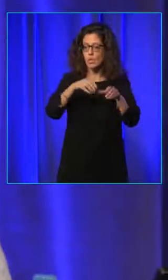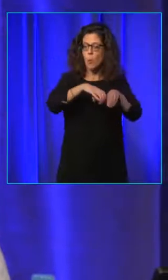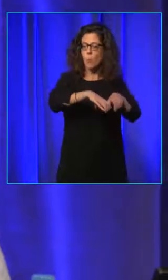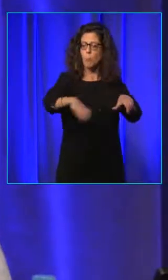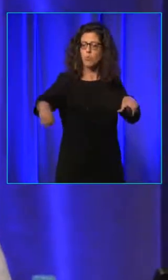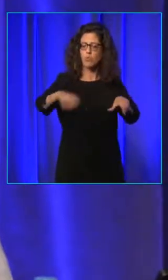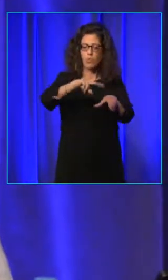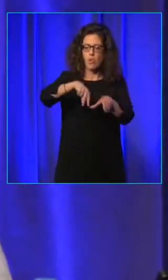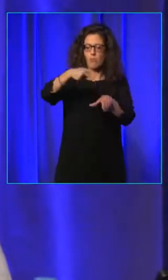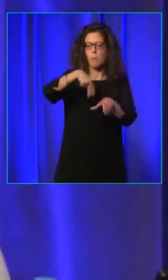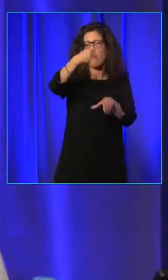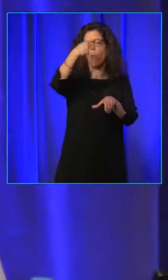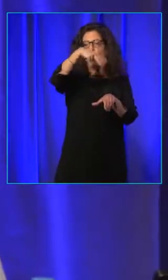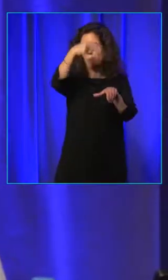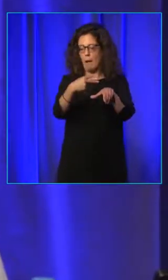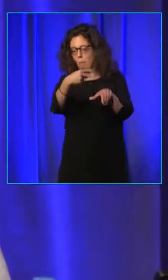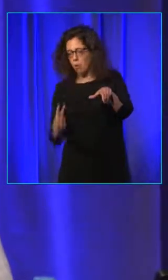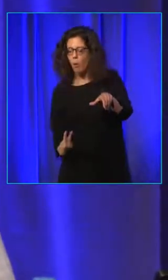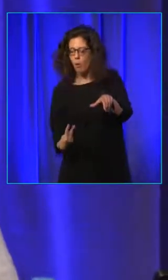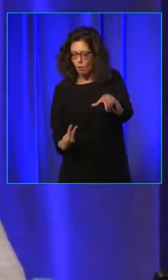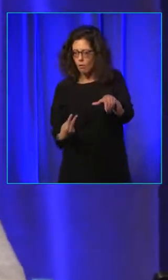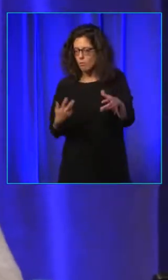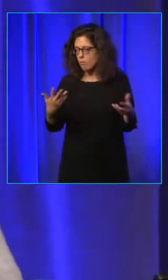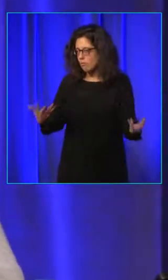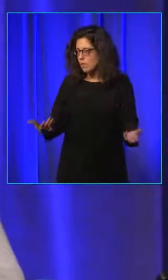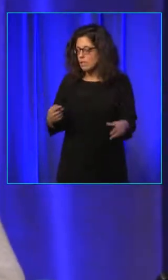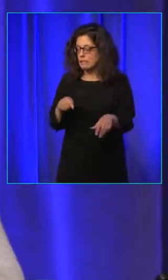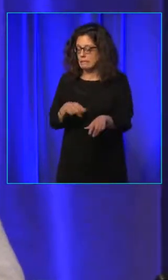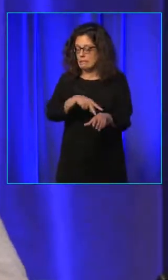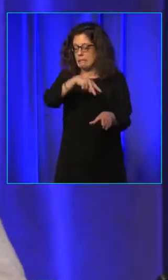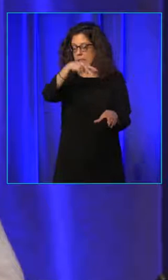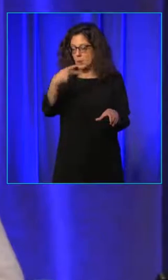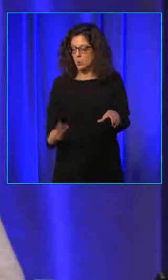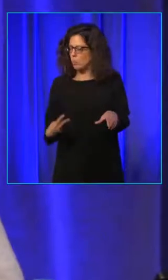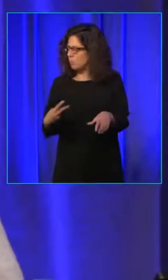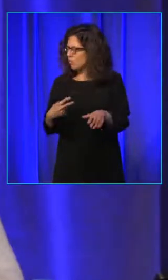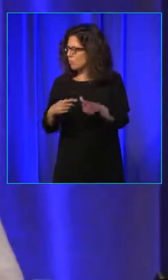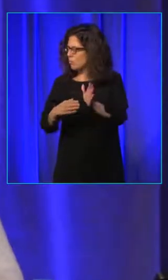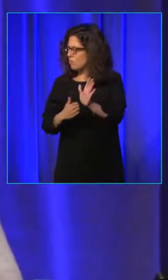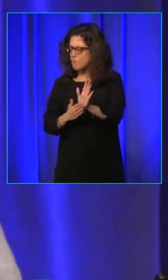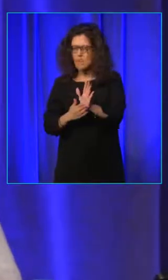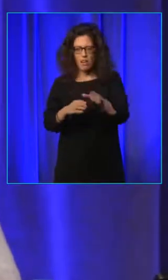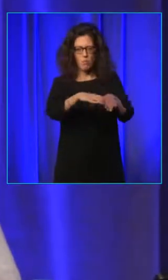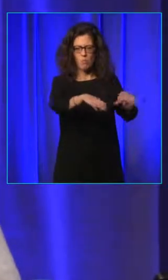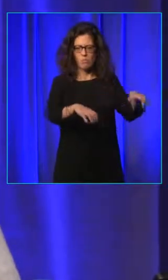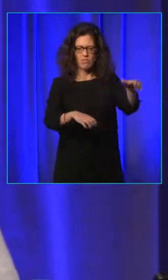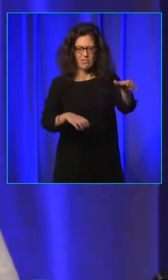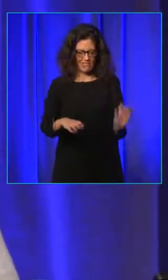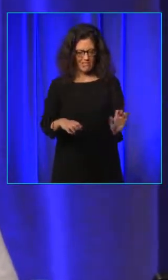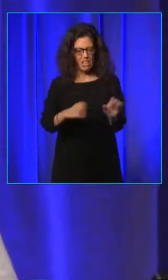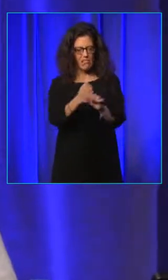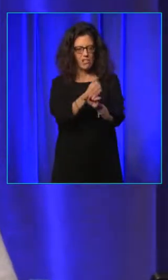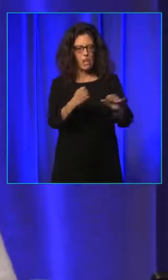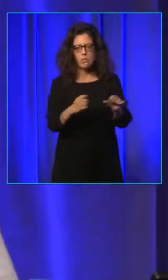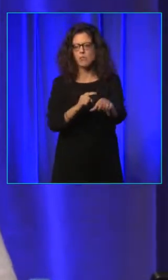parce qu'elle a fait deux saltos, elle a raté la poutre, elle est tombée. En tombant, sa main a touché la poutre et elle s'est cassée, je